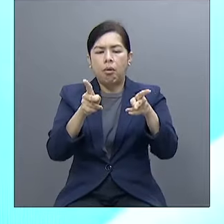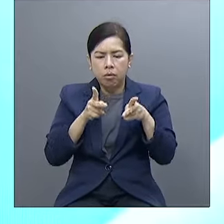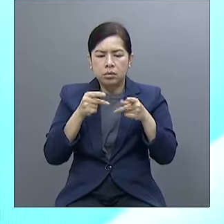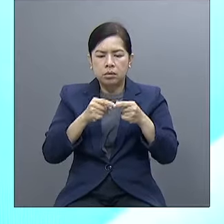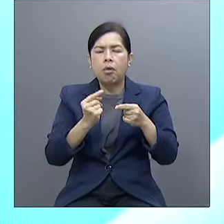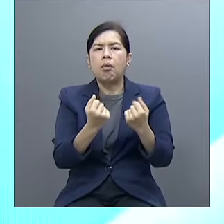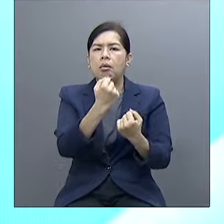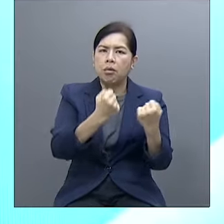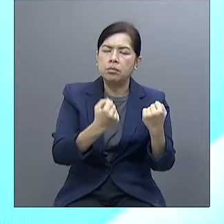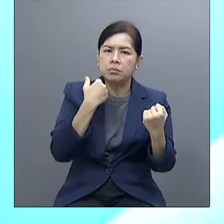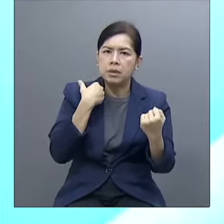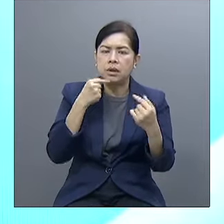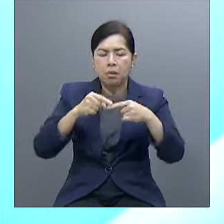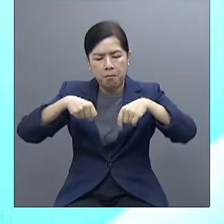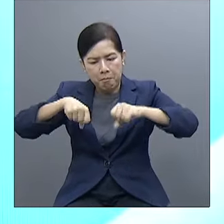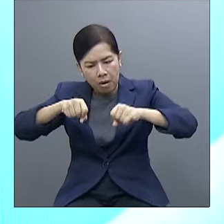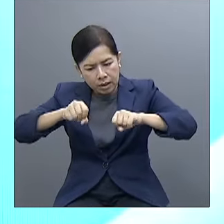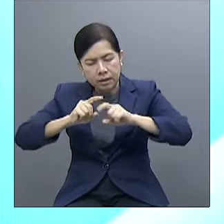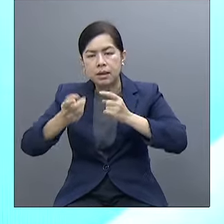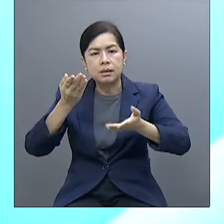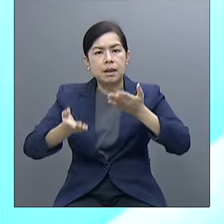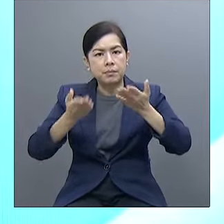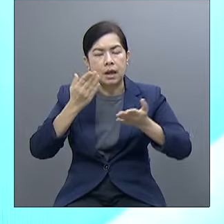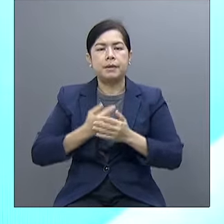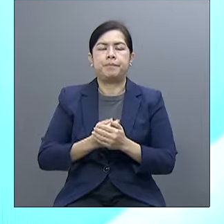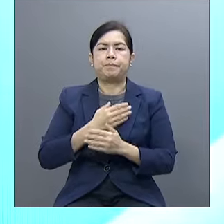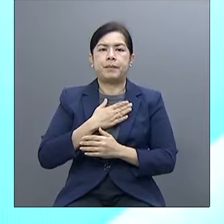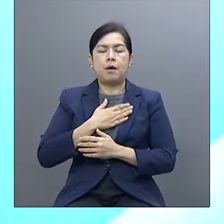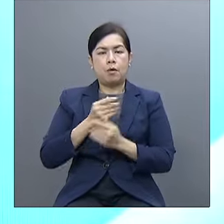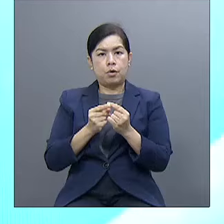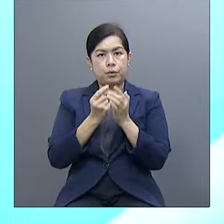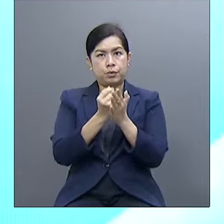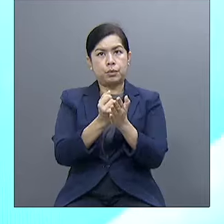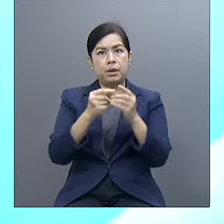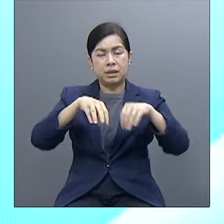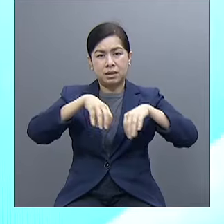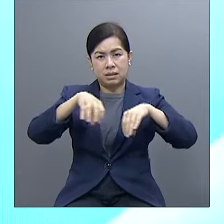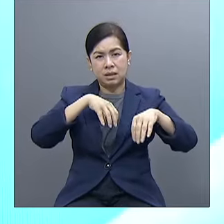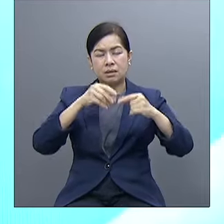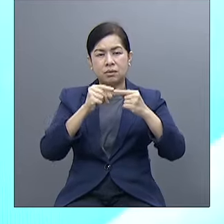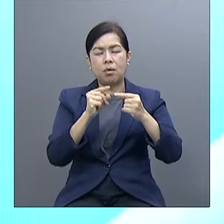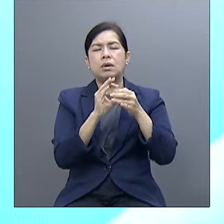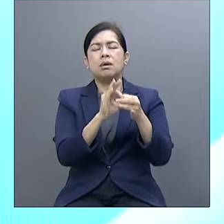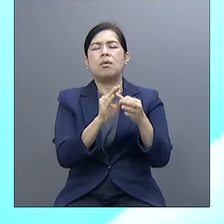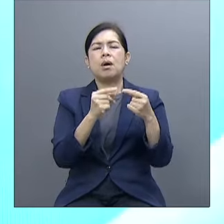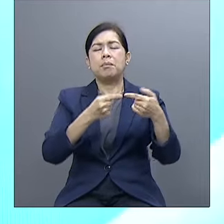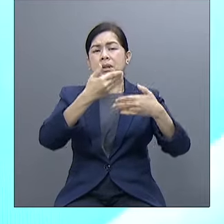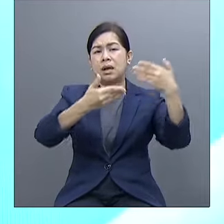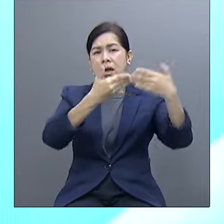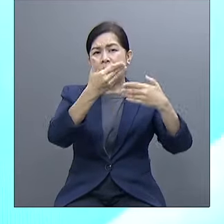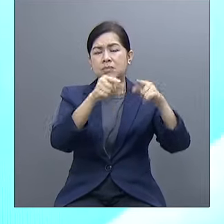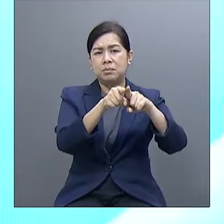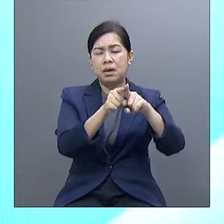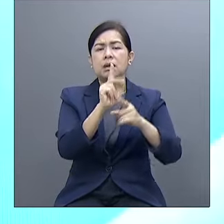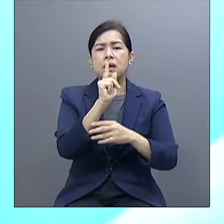ที่คุณชมพู่พูดคราวนี้เราก็เลยร่วมกันจัดงานว่าเรื่องทัศนศึกษาที่เกิดไฟไหม้เนี่ยเป็นเรื่องใหญ่แต่ว่าเราคิดว่าควรจะท